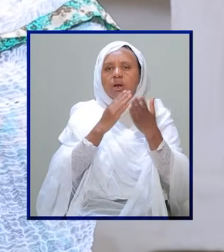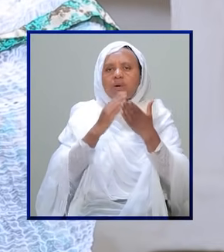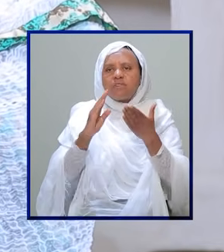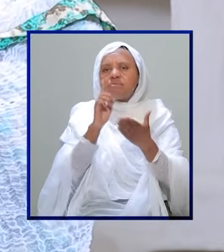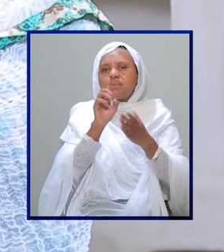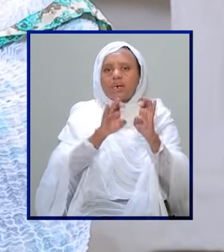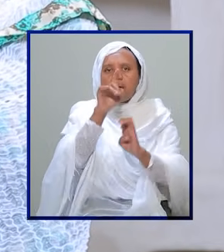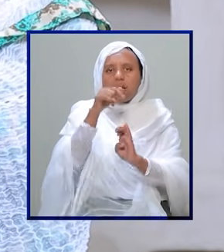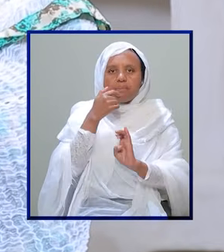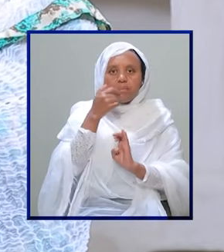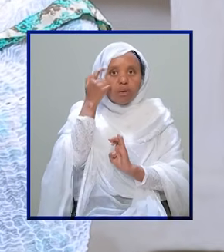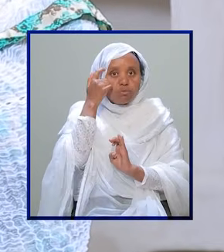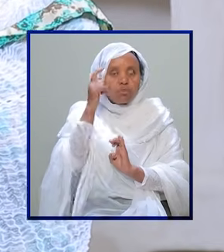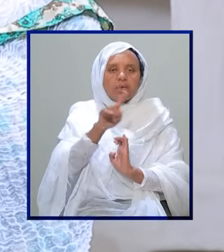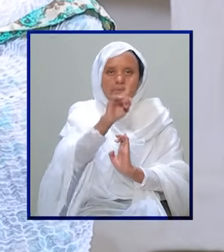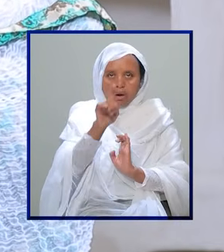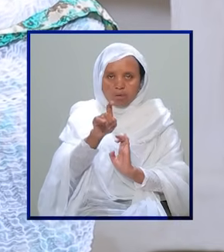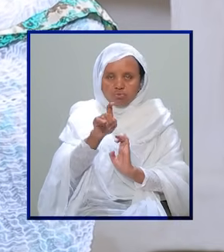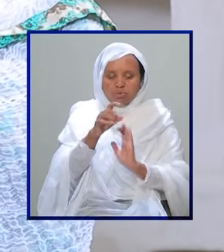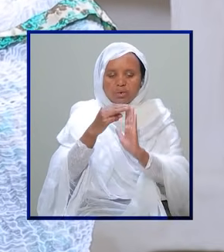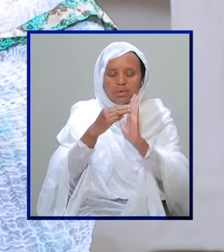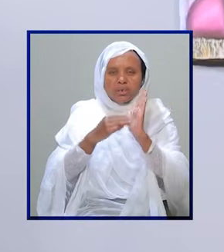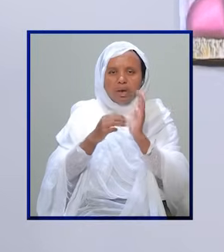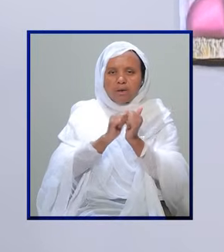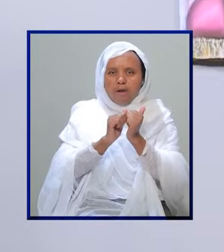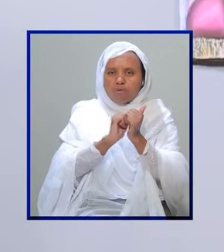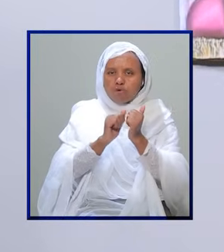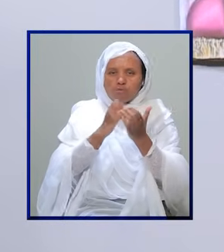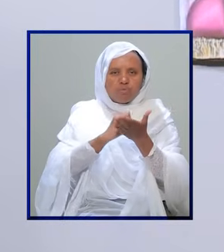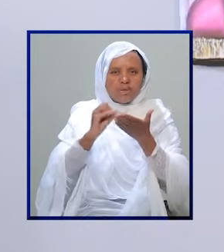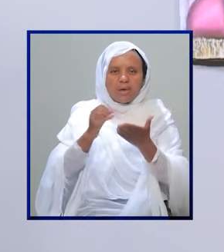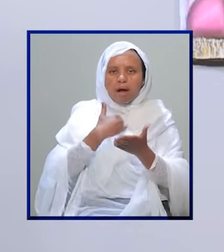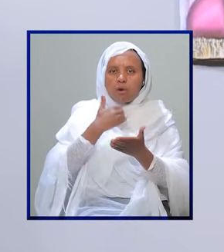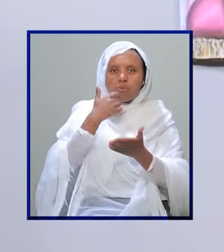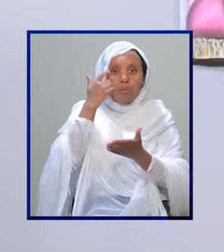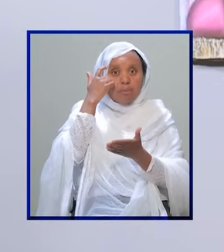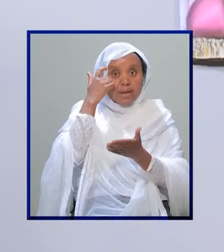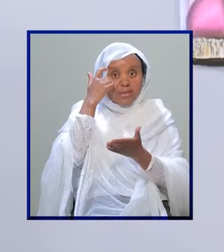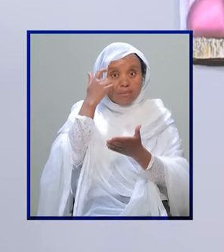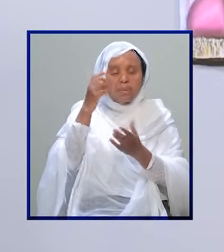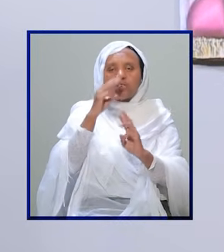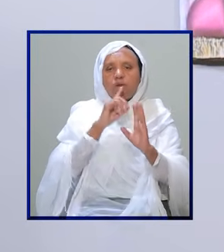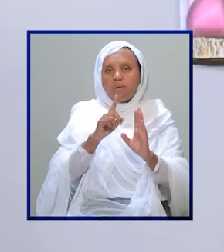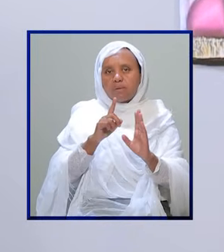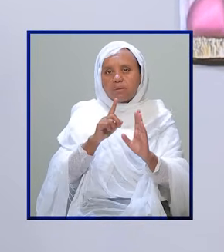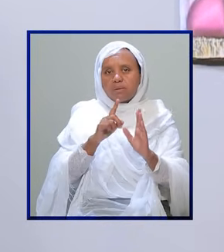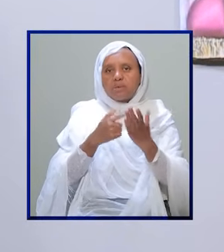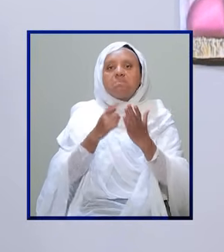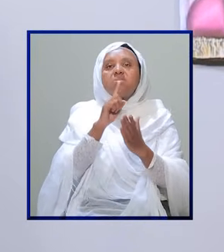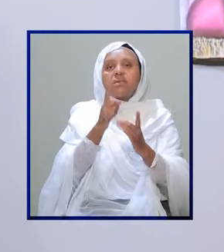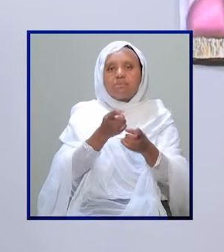ምን መደረግ አለበት ብላችሁ ታስባላችሁ? ስርዓትን እያፈረሱ መጽደቅ አለ ብሎ ማሰብ ትንሽ አስቸጋሪ ይመስለኛል።